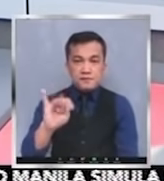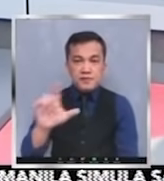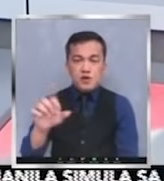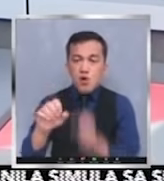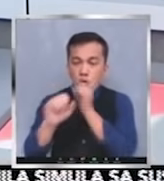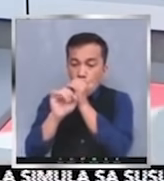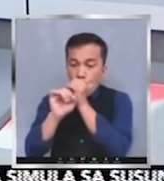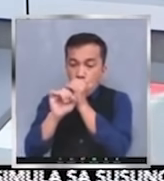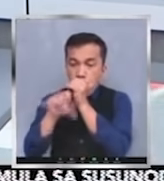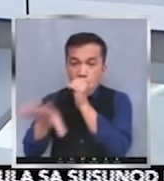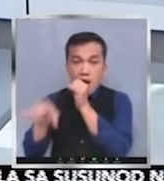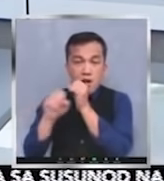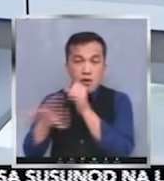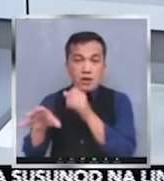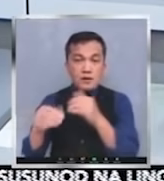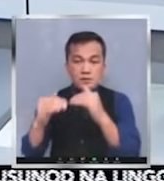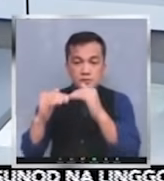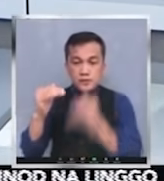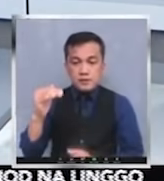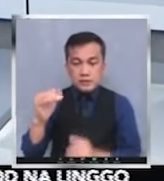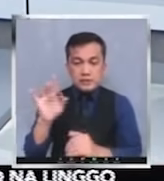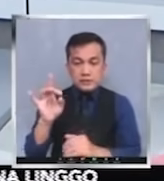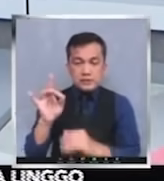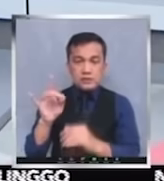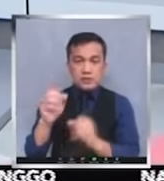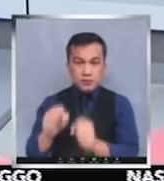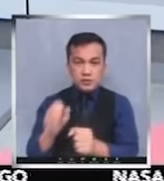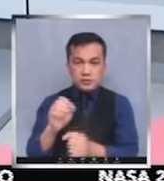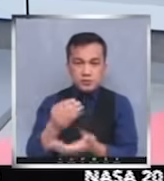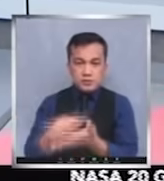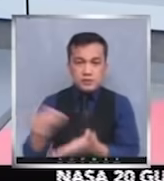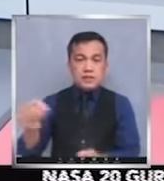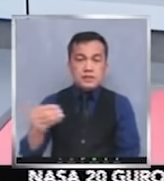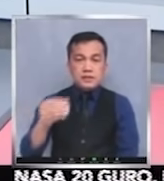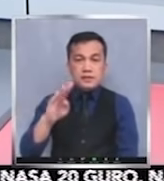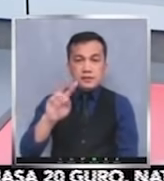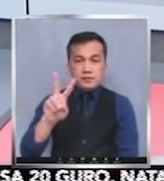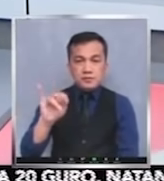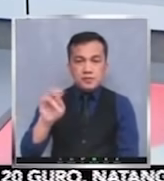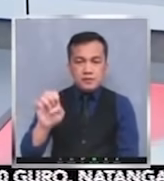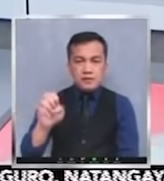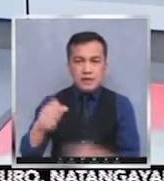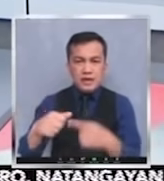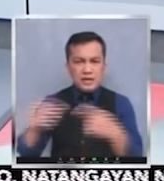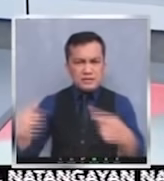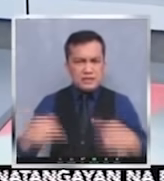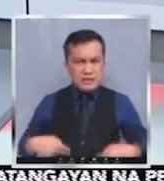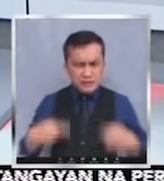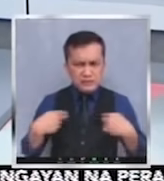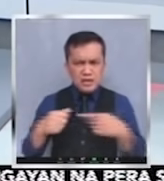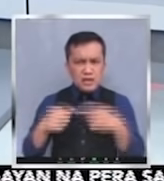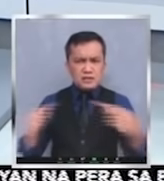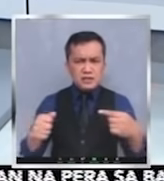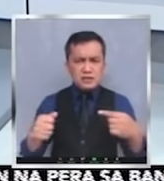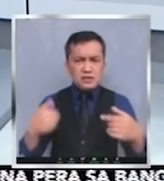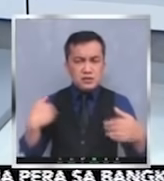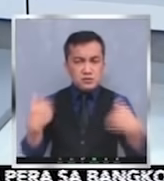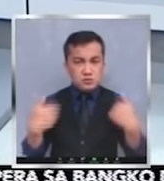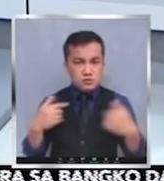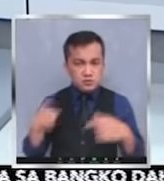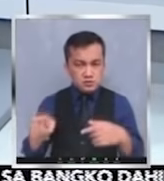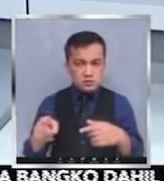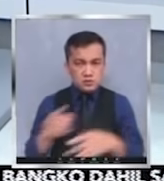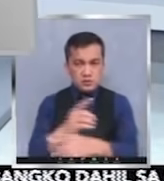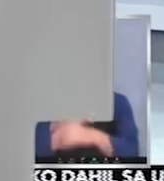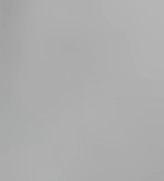maaring bumili ng vape. Bukod daw sa anti-health, ay anti-youth daw ito ang depensa ng mga nagsusulong ng batas sa pagtutok ni